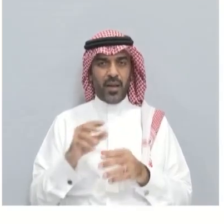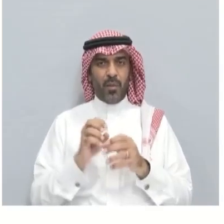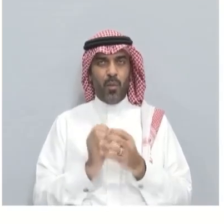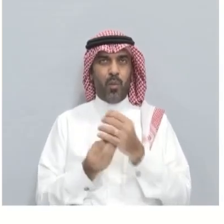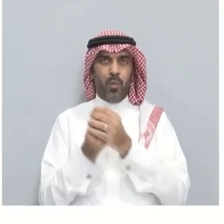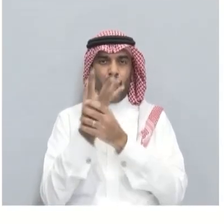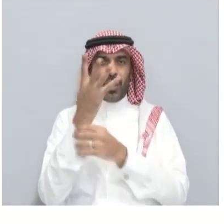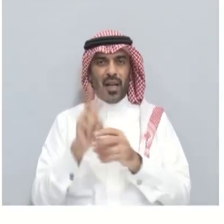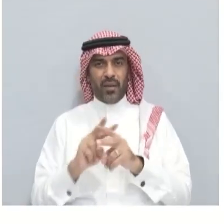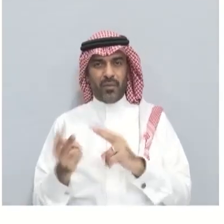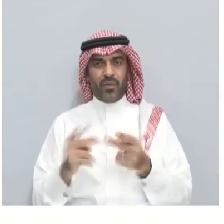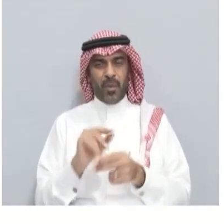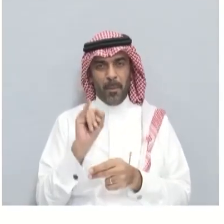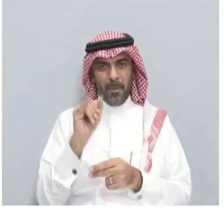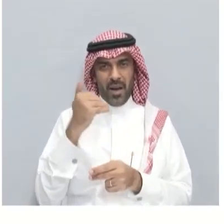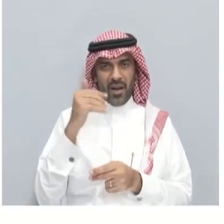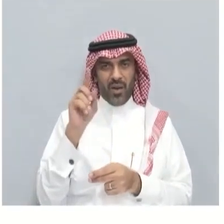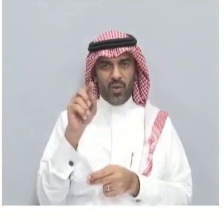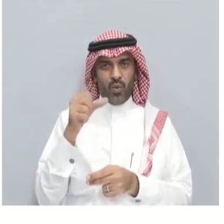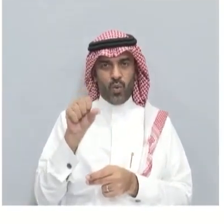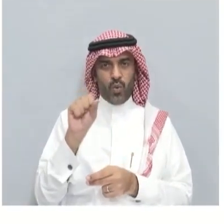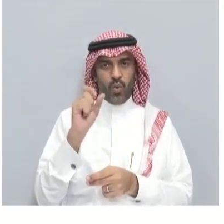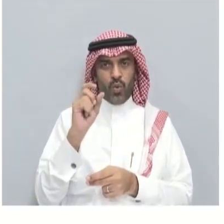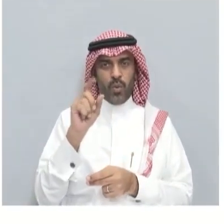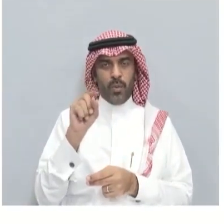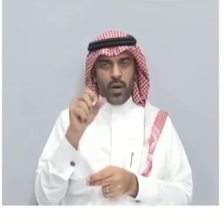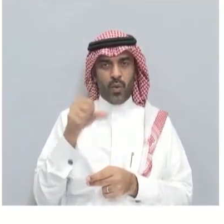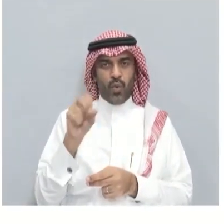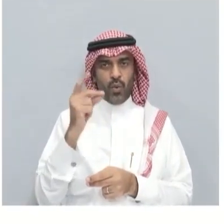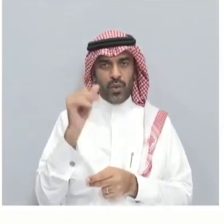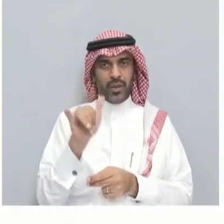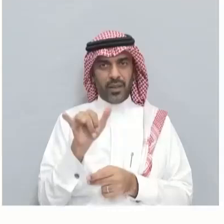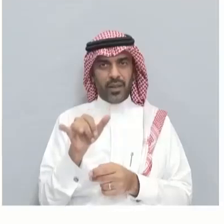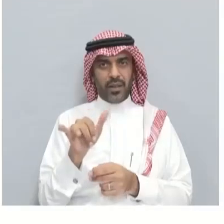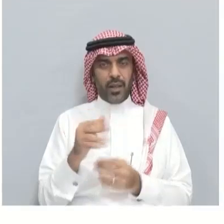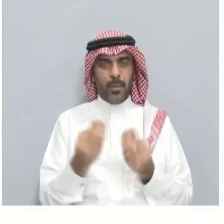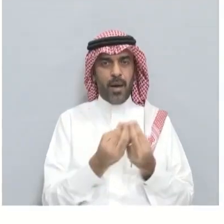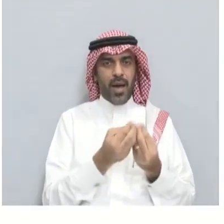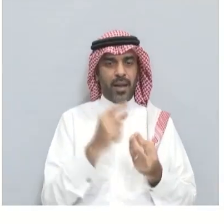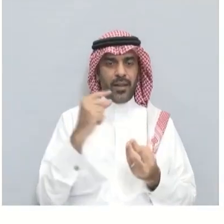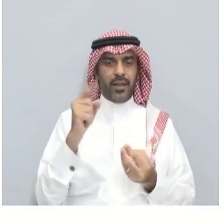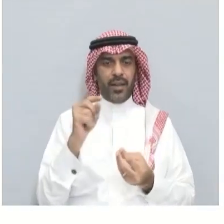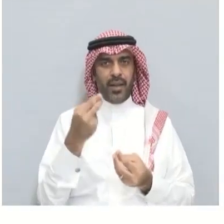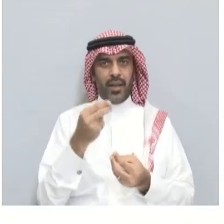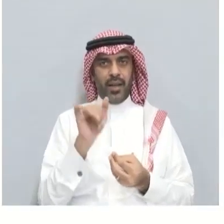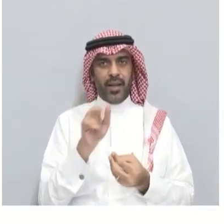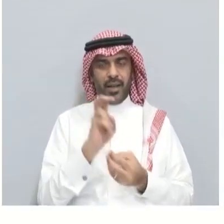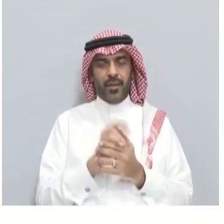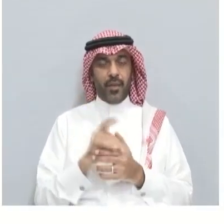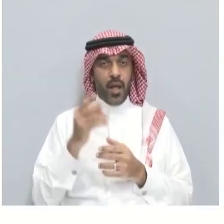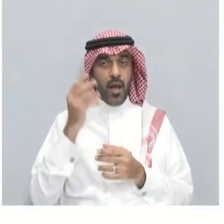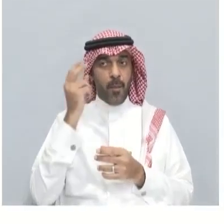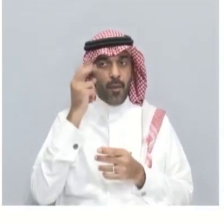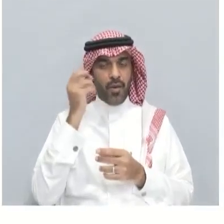ضعيف هذه اصغر البراكين حجما بينما الدرعيه اكبر البراكين ماذا البراكين حجما نثبت مفاهيم